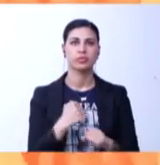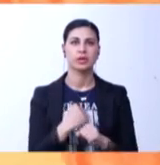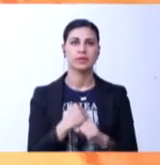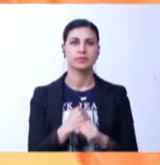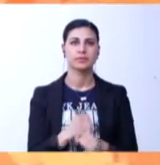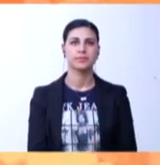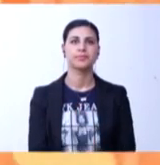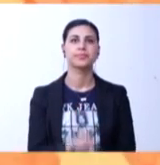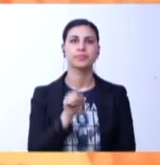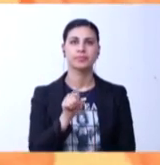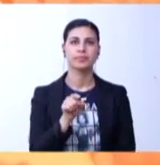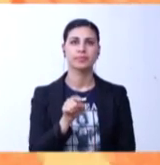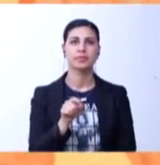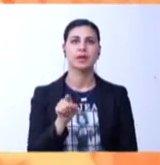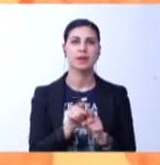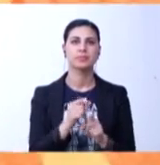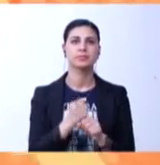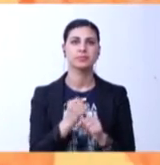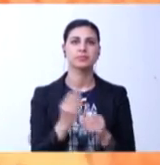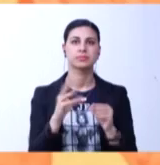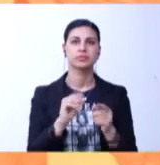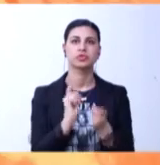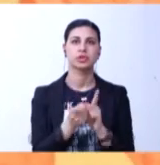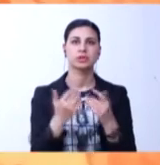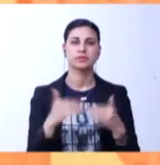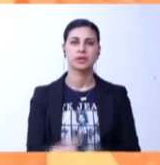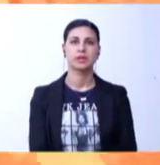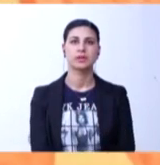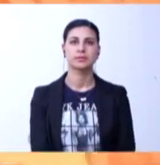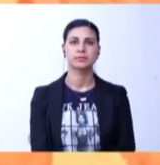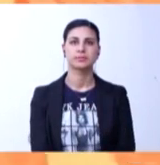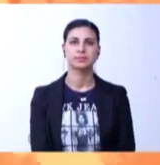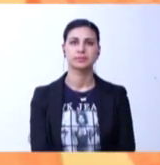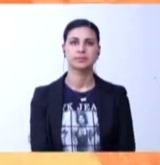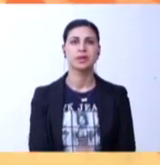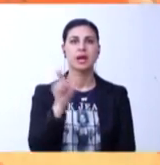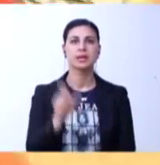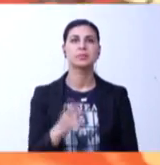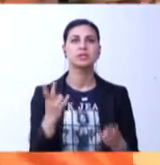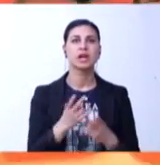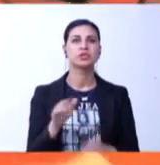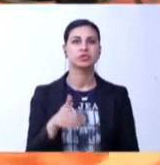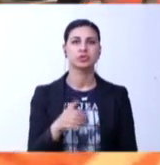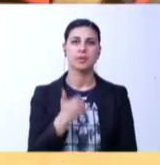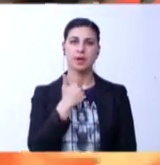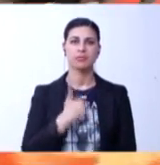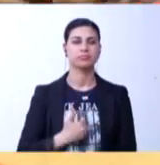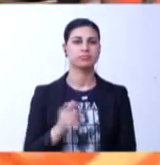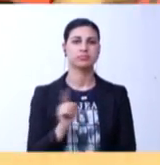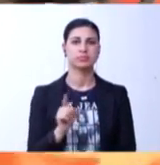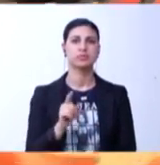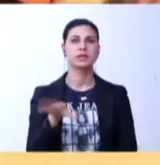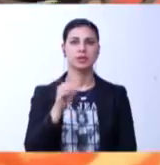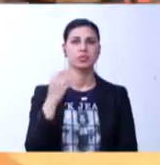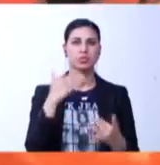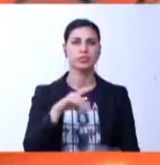აორტის სარქველი კათეტერული მეთოდით შეიცვალა. პაციენტს არ ჭირდება დიდი გაჭრა. პრაქტიკულად ესე